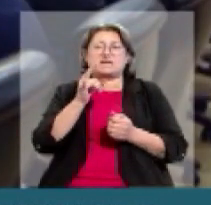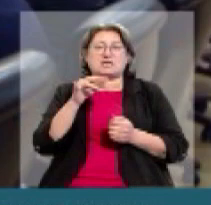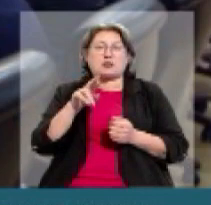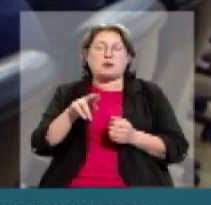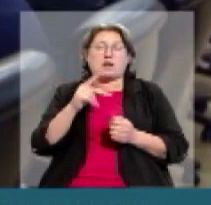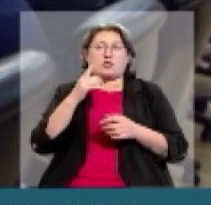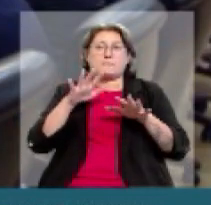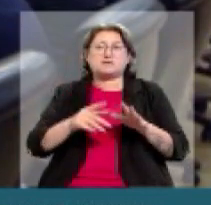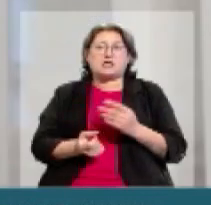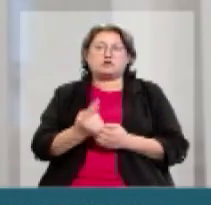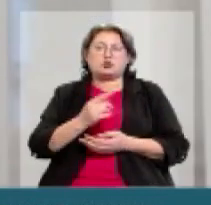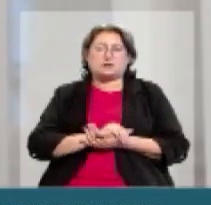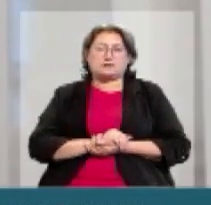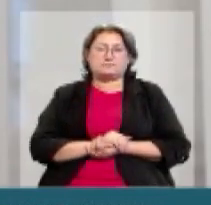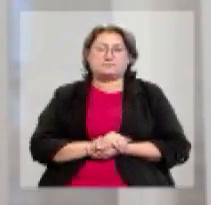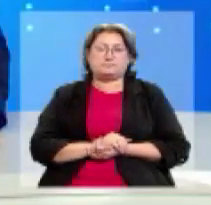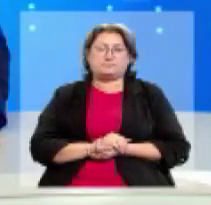из месторождений.